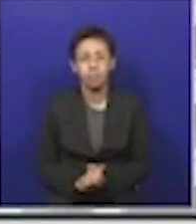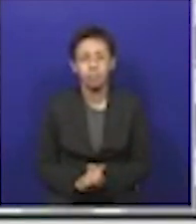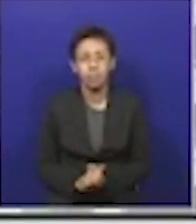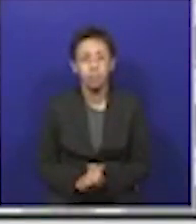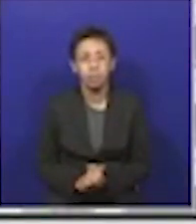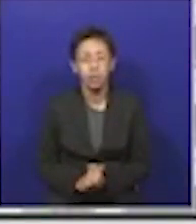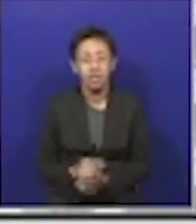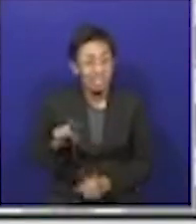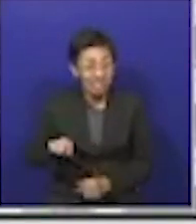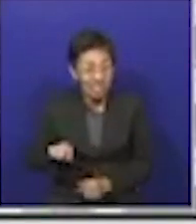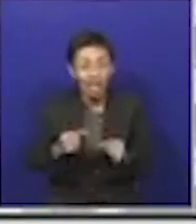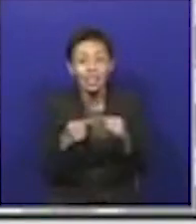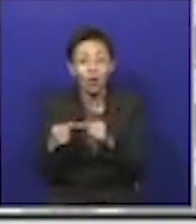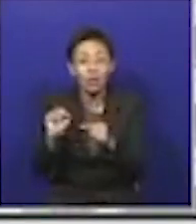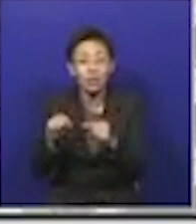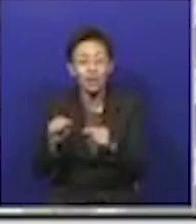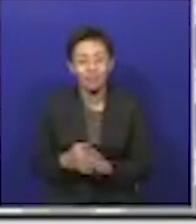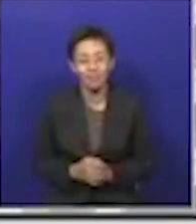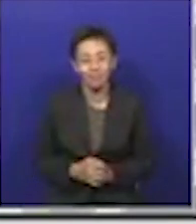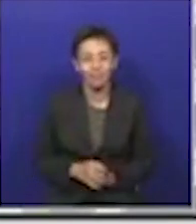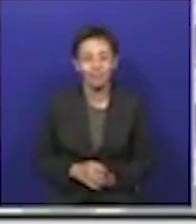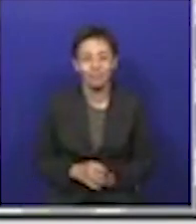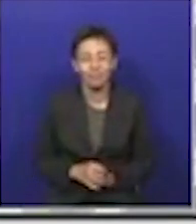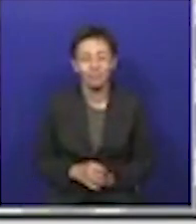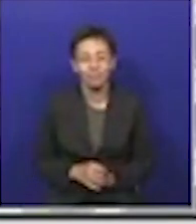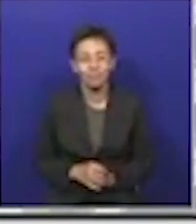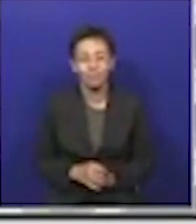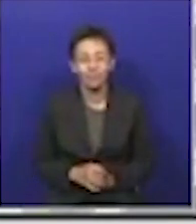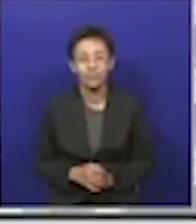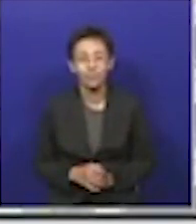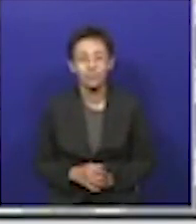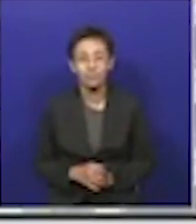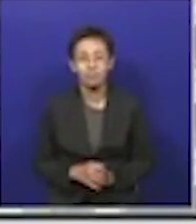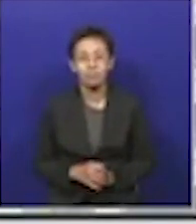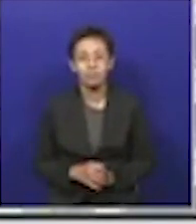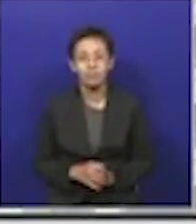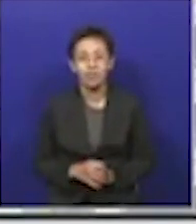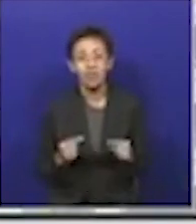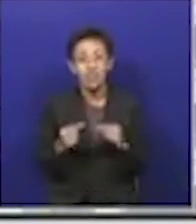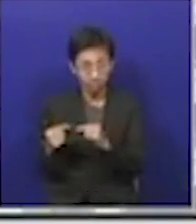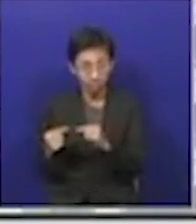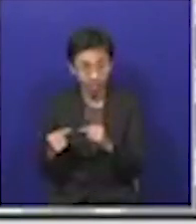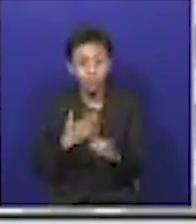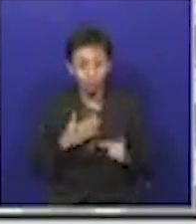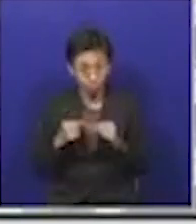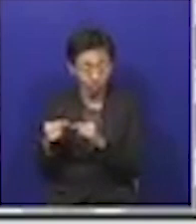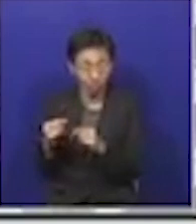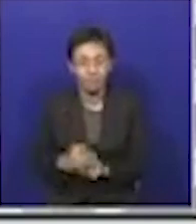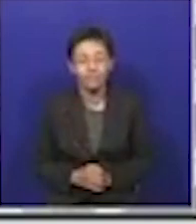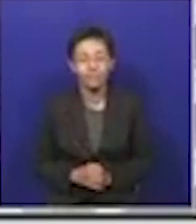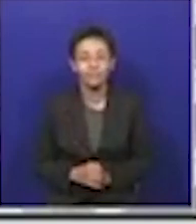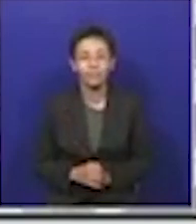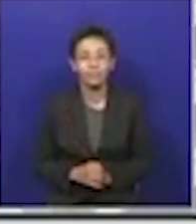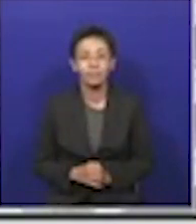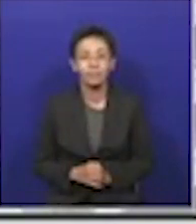ตอดนี่แปลว่าต่อนะครับเขาบอกว่าต่อผมต่อนะครับ ผมจะกลับมา